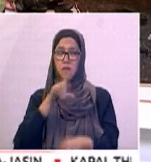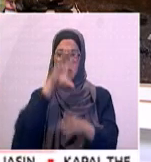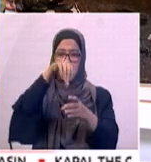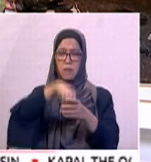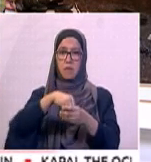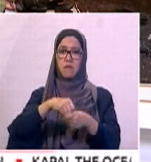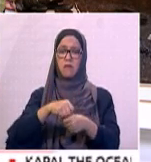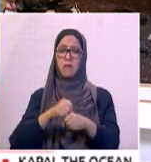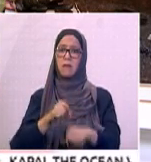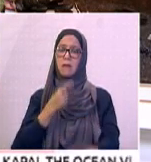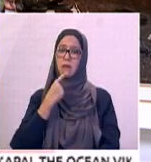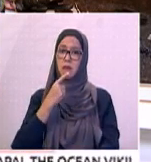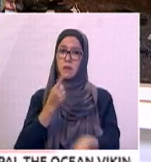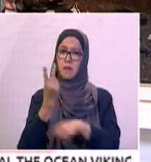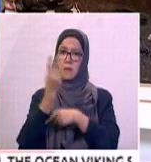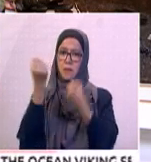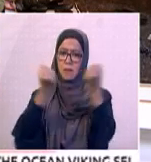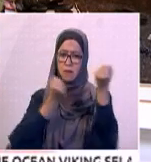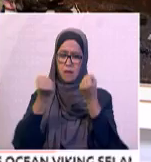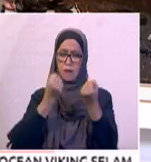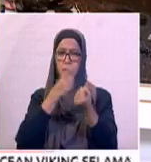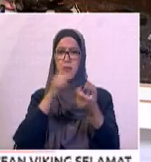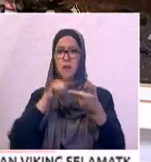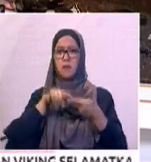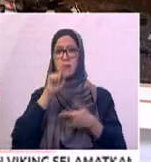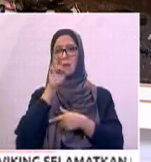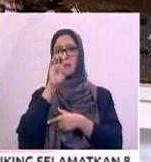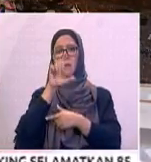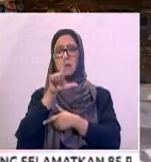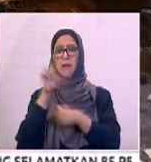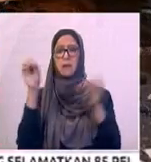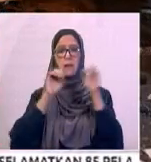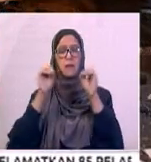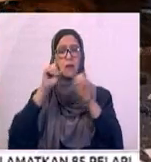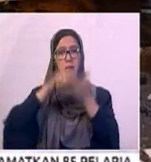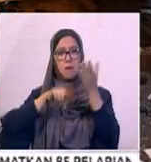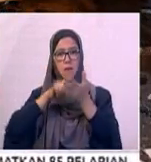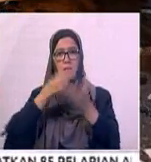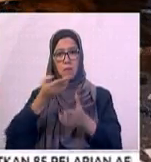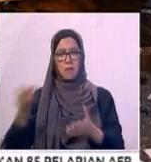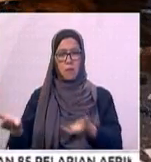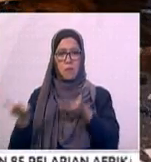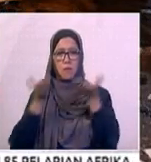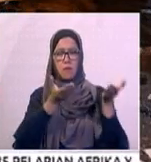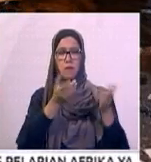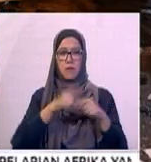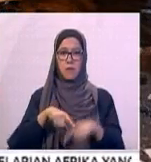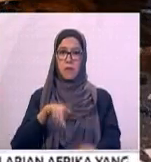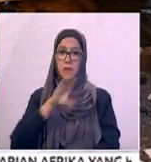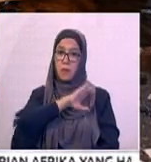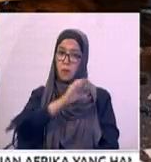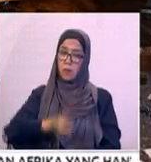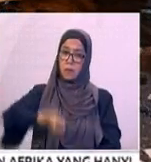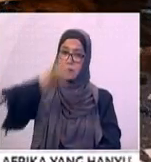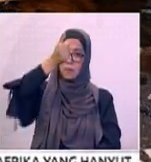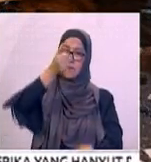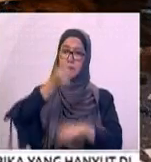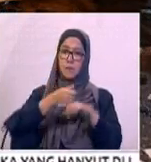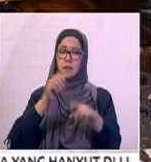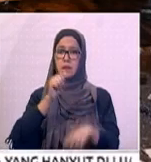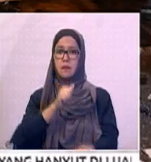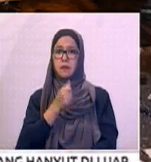roda dan sebuah trailer tanpa muatan. Ketua Polis Daerah Alur Gajah, Superintendent A. Asmadi Abdul Aziz memaklumkan